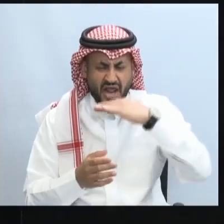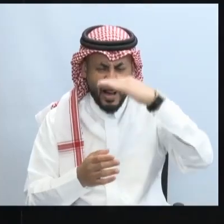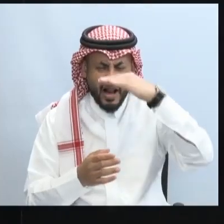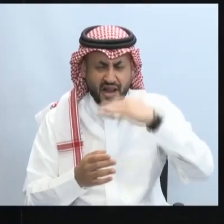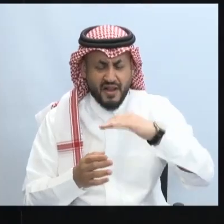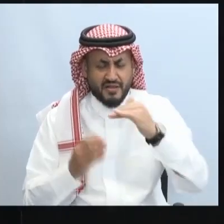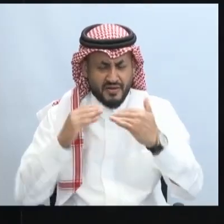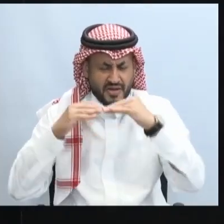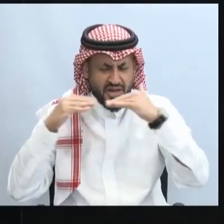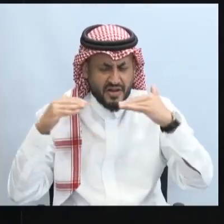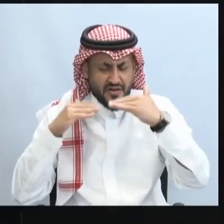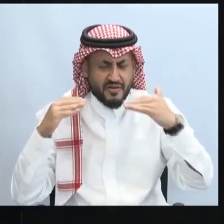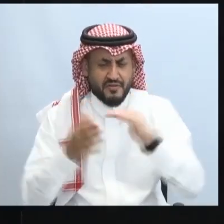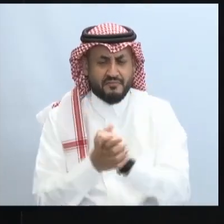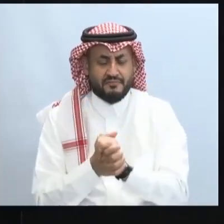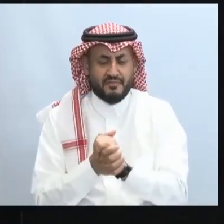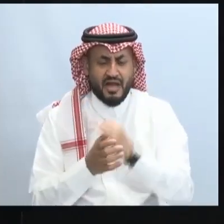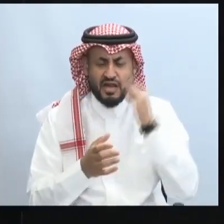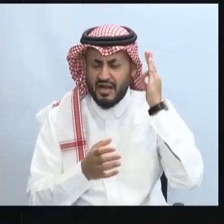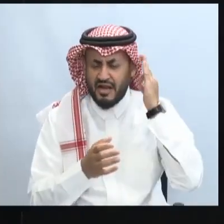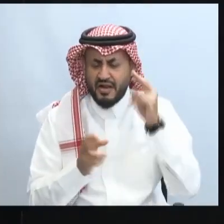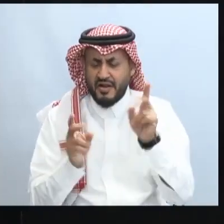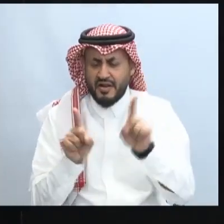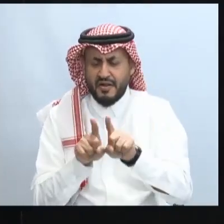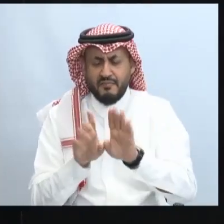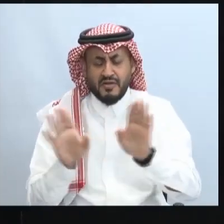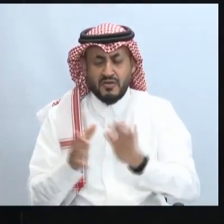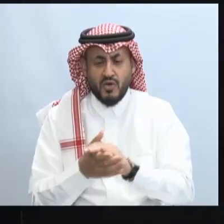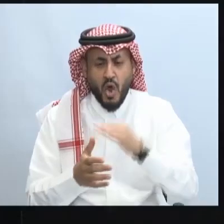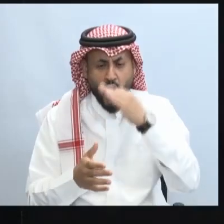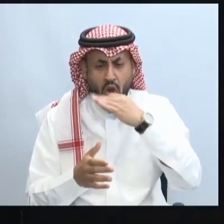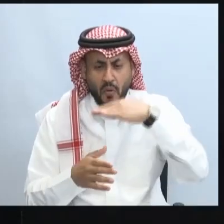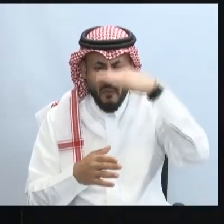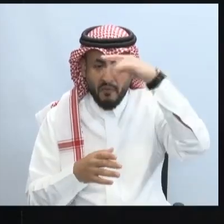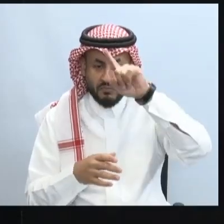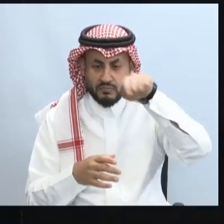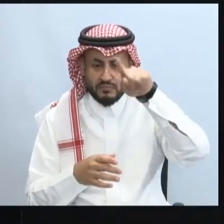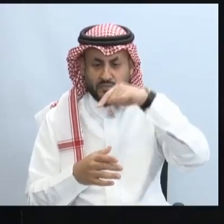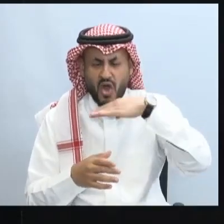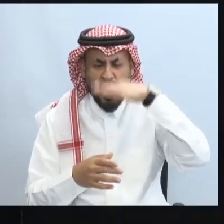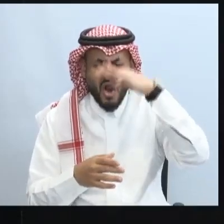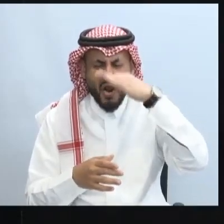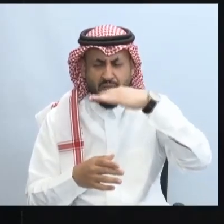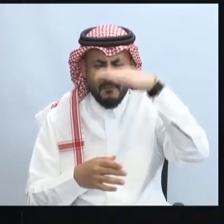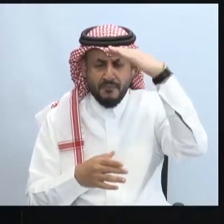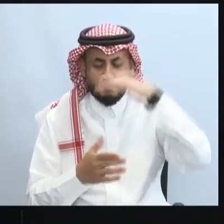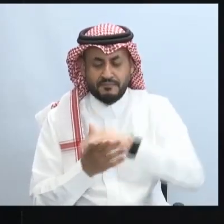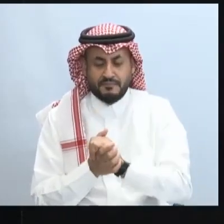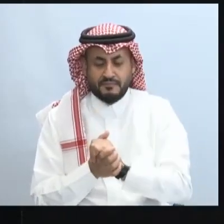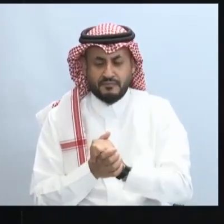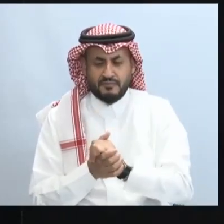اراعي الصوت المناسب لكي يسمعني من بجانبي فقط لا ارفع الصوت رفعا شديدا